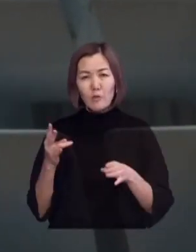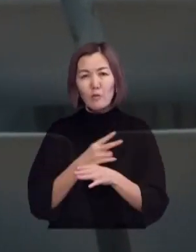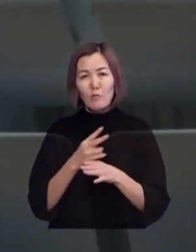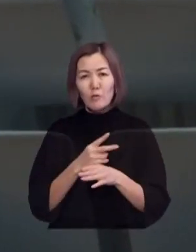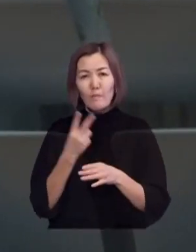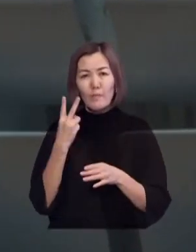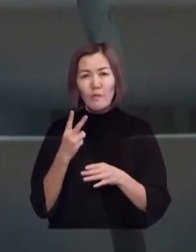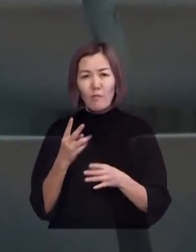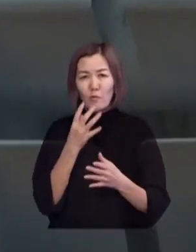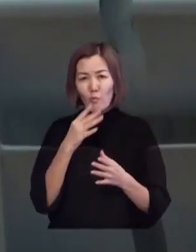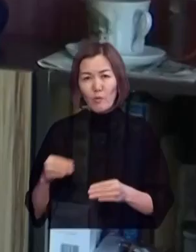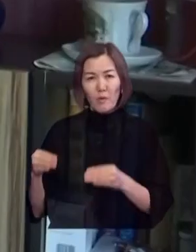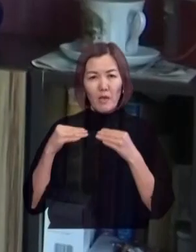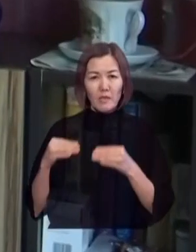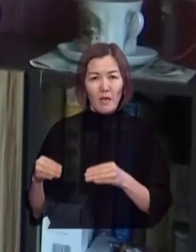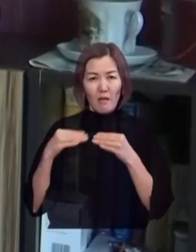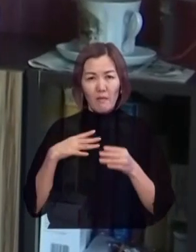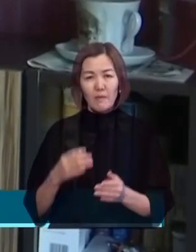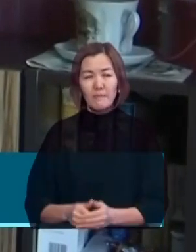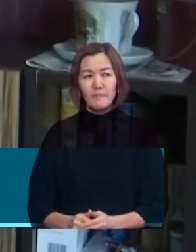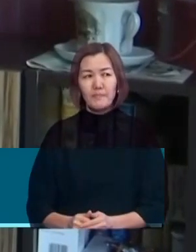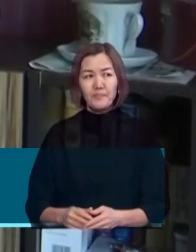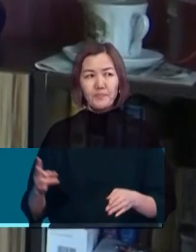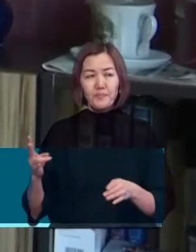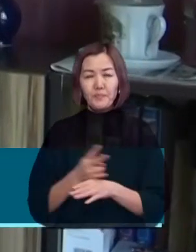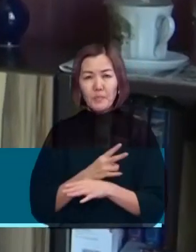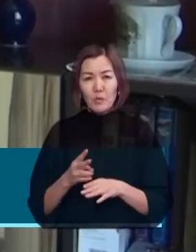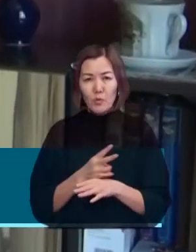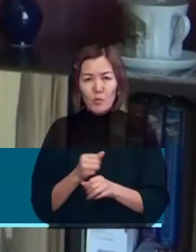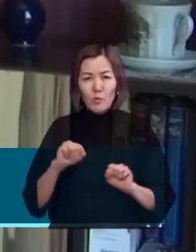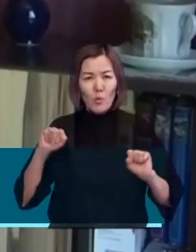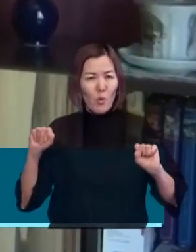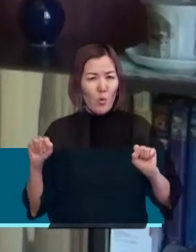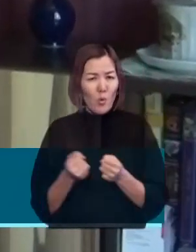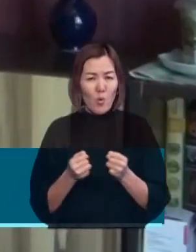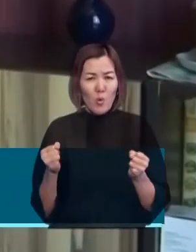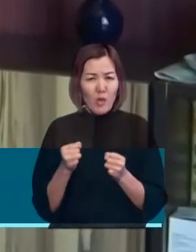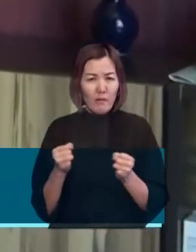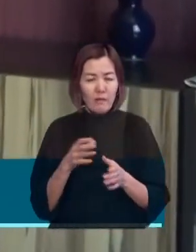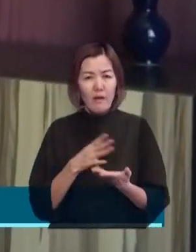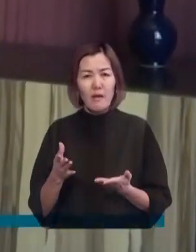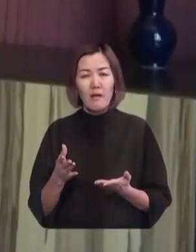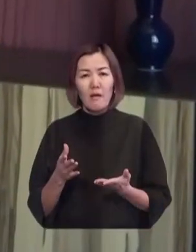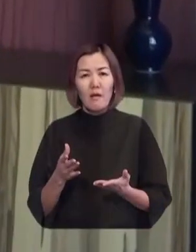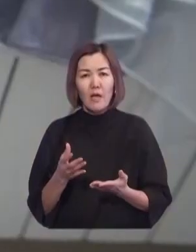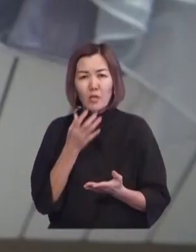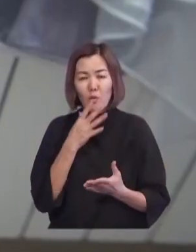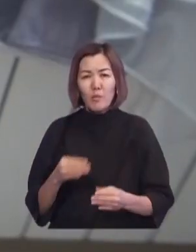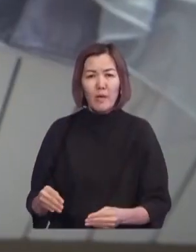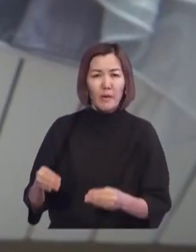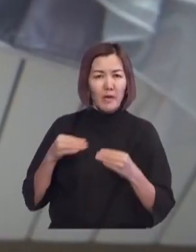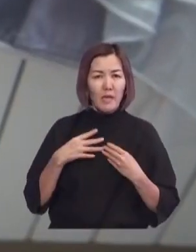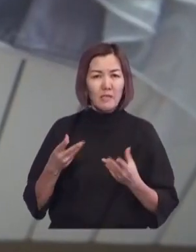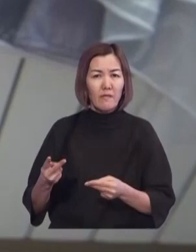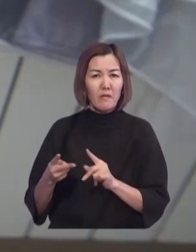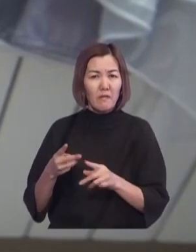двумя теплыми одеялами. Ночью здесь вообще я сплю под двумя одеялами теплыми. Утром у